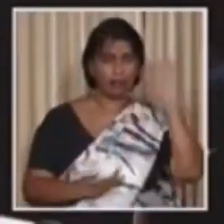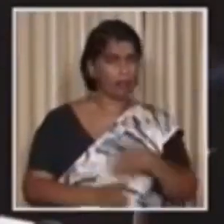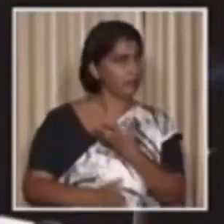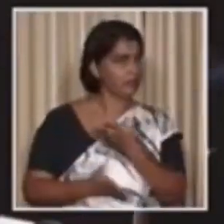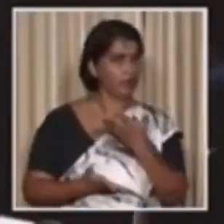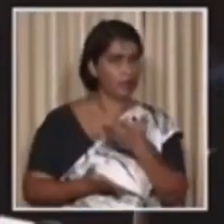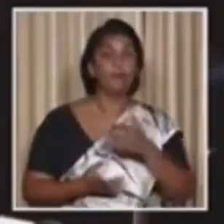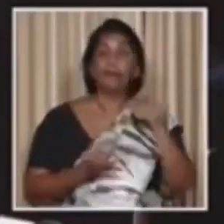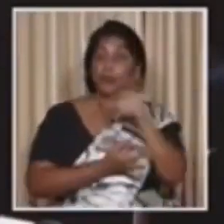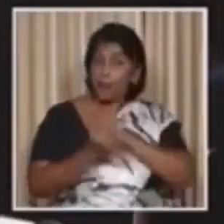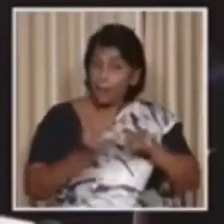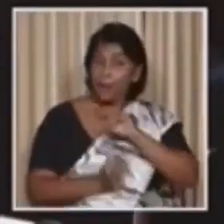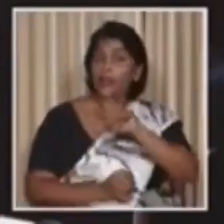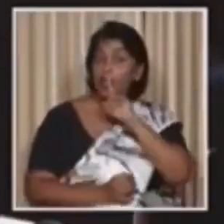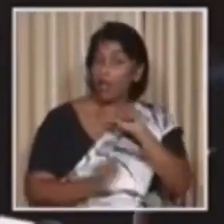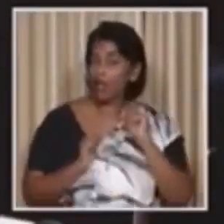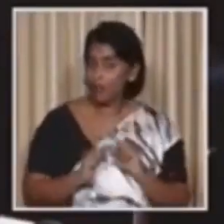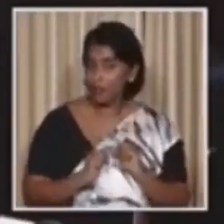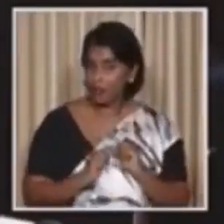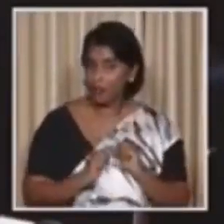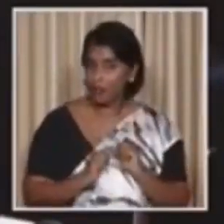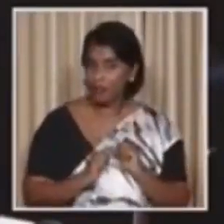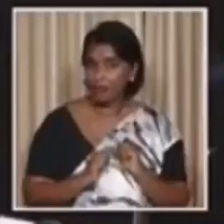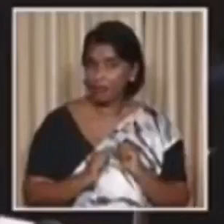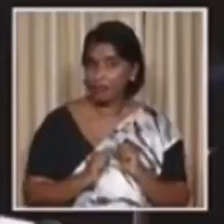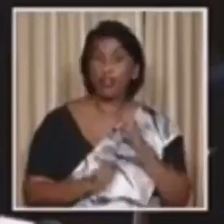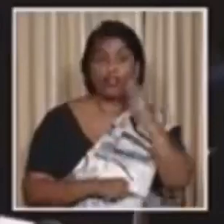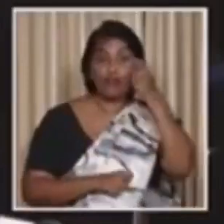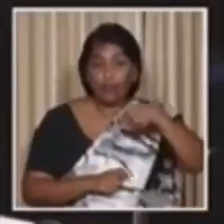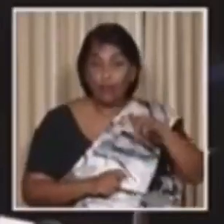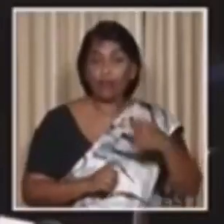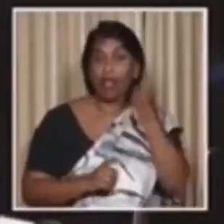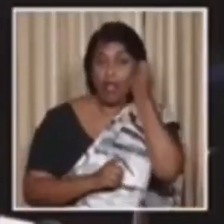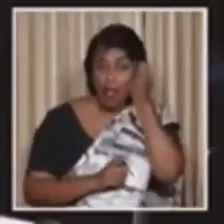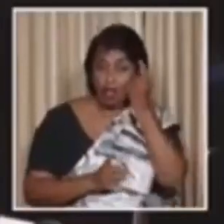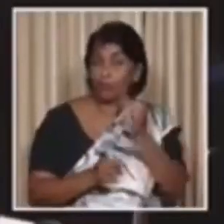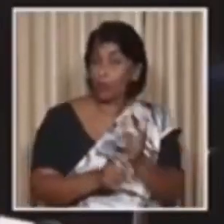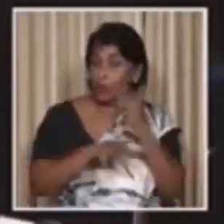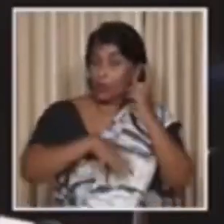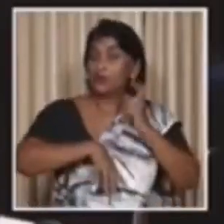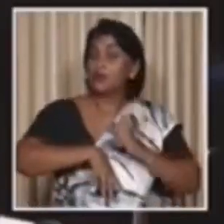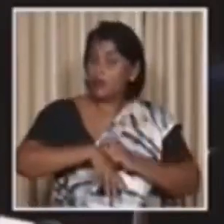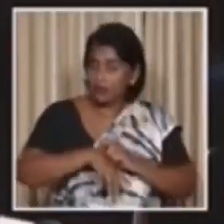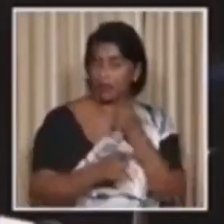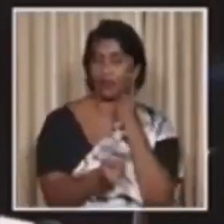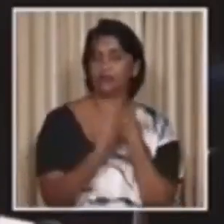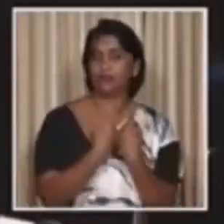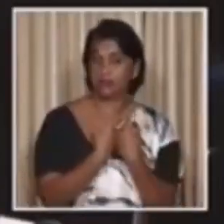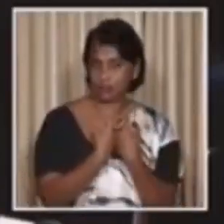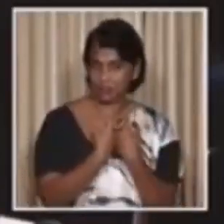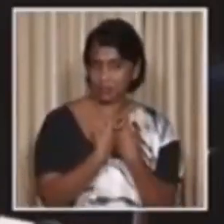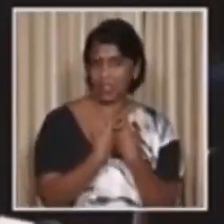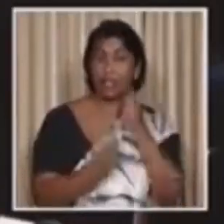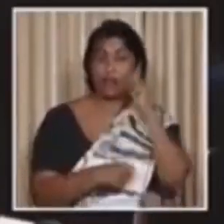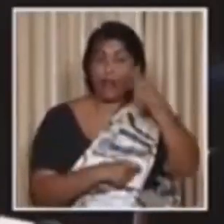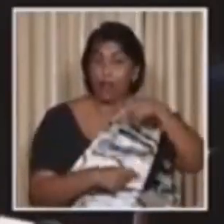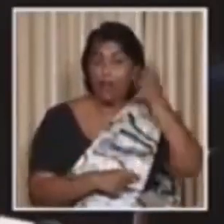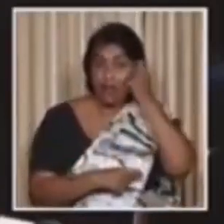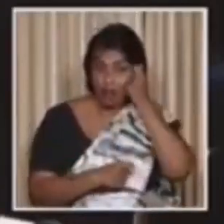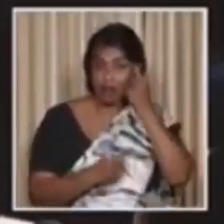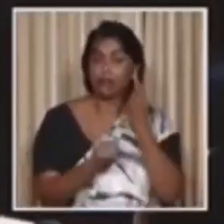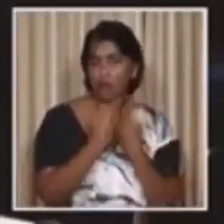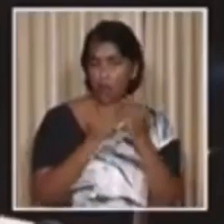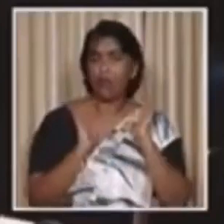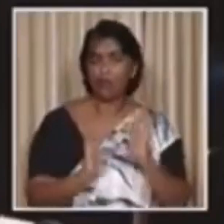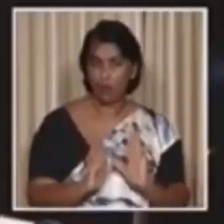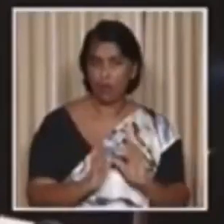ප්‍රජාතන්ත්‍රවාදයක්. ප්‍රජාතන්ත්‍රවාදය කියන්නේ මොකද්ද? ජනතාවගේ මතය නිසි කලට නිසි පරිදි විමසීම. ජනතාවගේ මතය දැන් විමසන්න